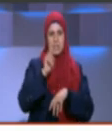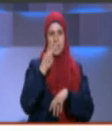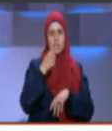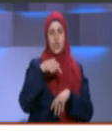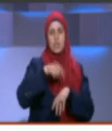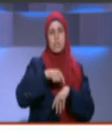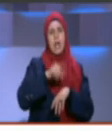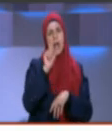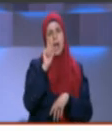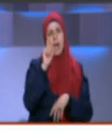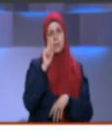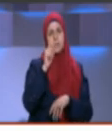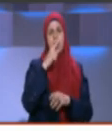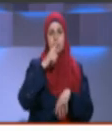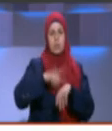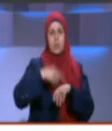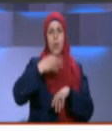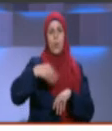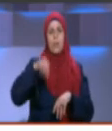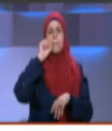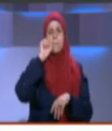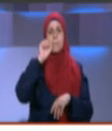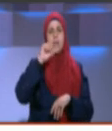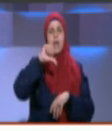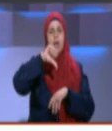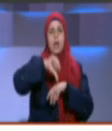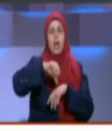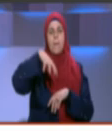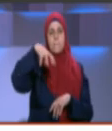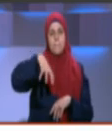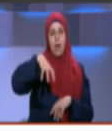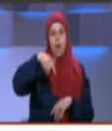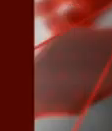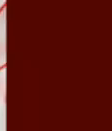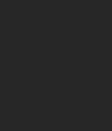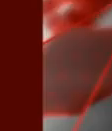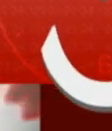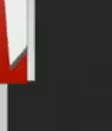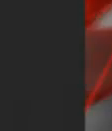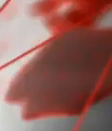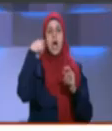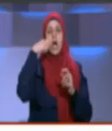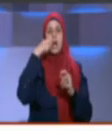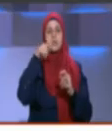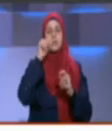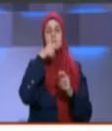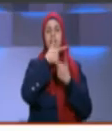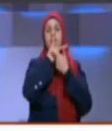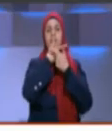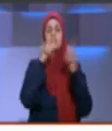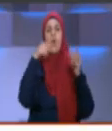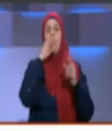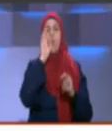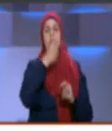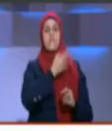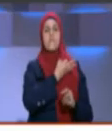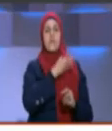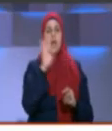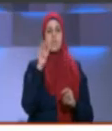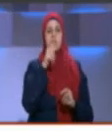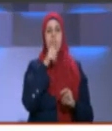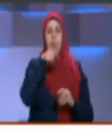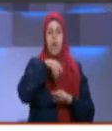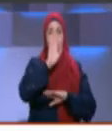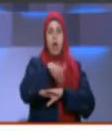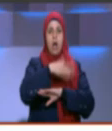الخامسة في توقيت كل من باريس والقاهرة. سيخرج إدوارد فيليب ليعلن للفرنسيين على الخطة